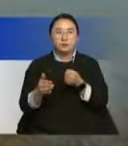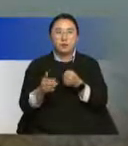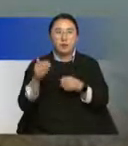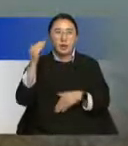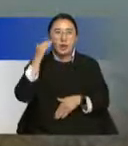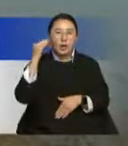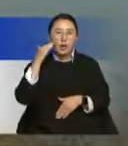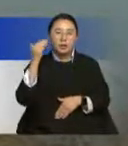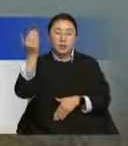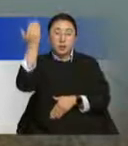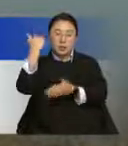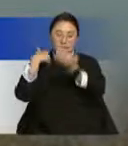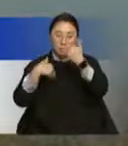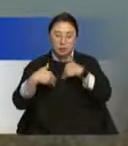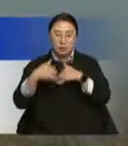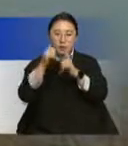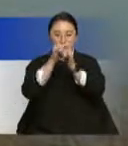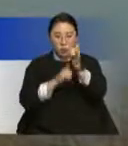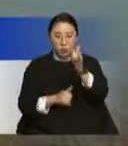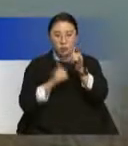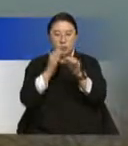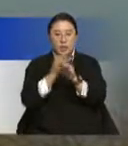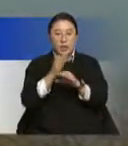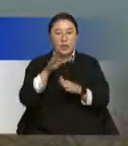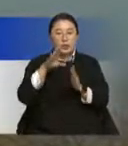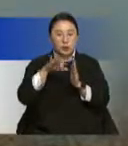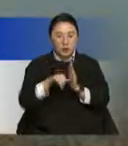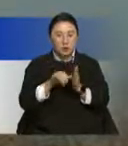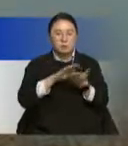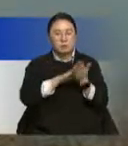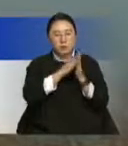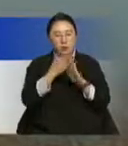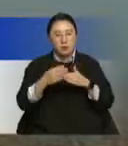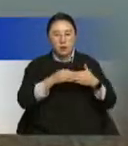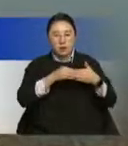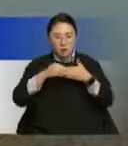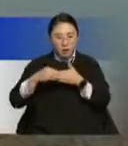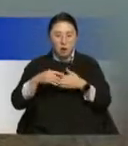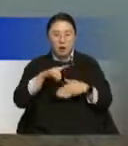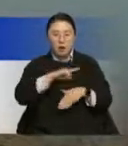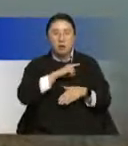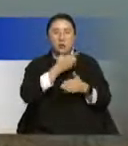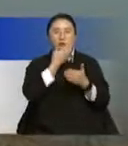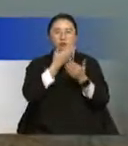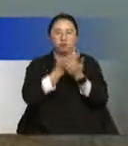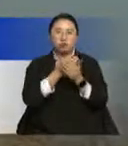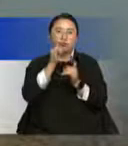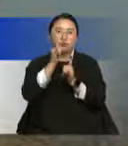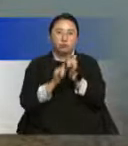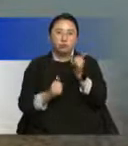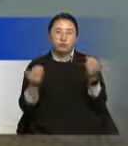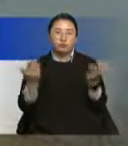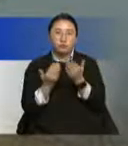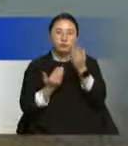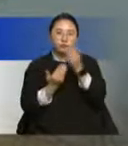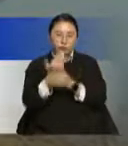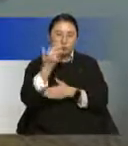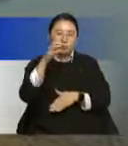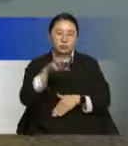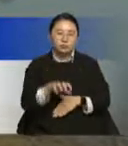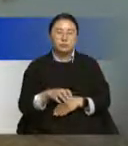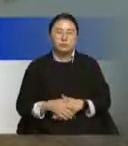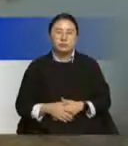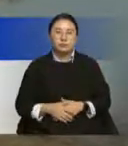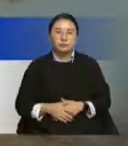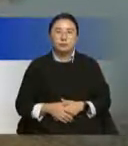한반도 고대사에 있어 가지고 한 시대의 변화를 이끌어내는 가장 중요한 역사적 사건이 있었던 곳이